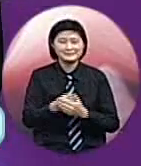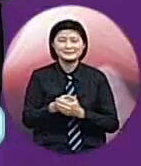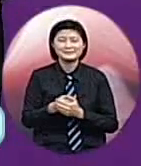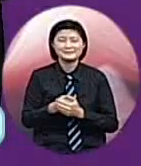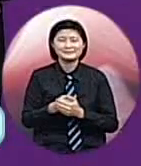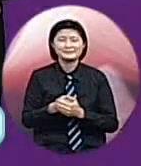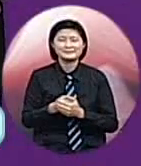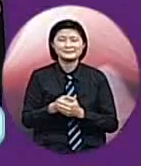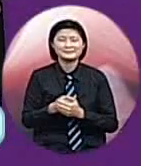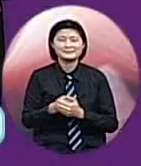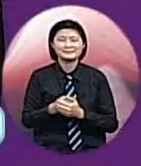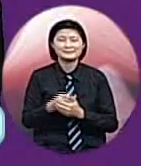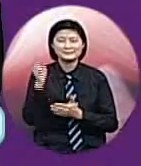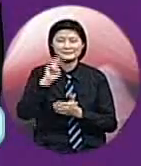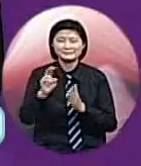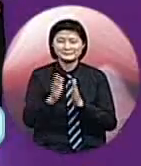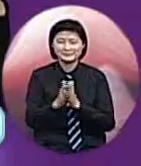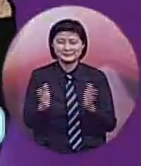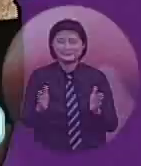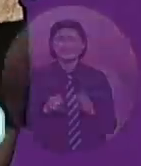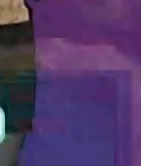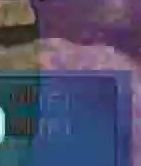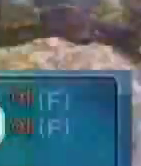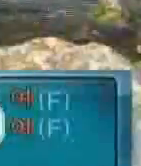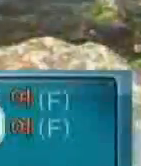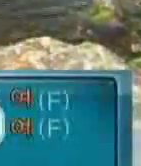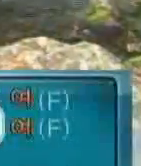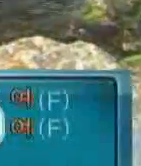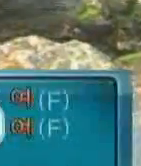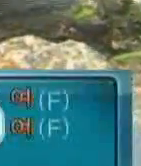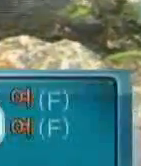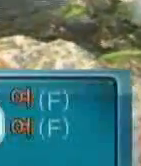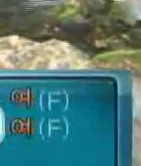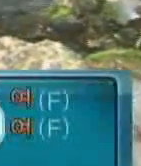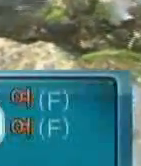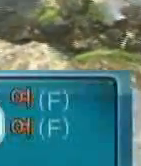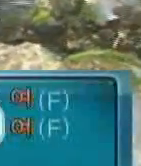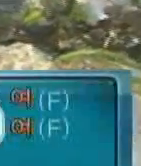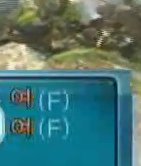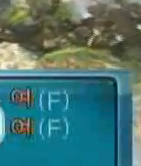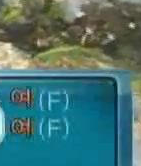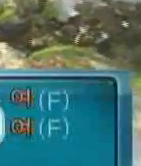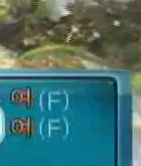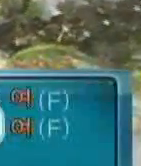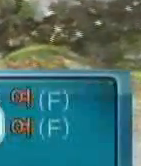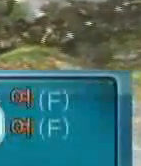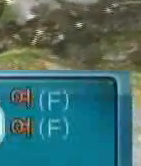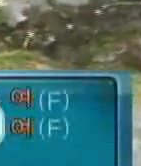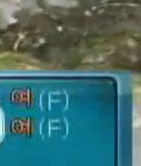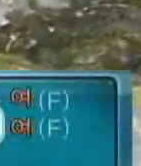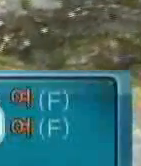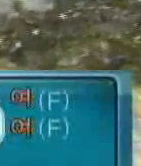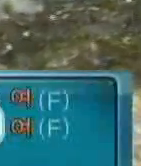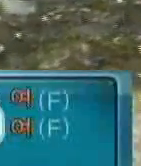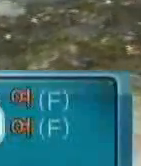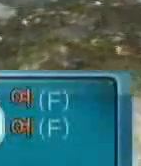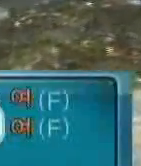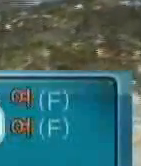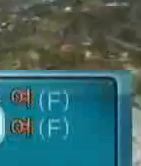예, 예 죄송합니다. 예, 자, 음악 갑시다.